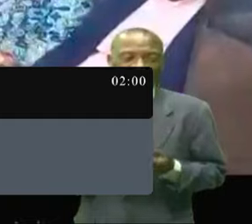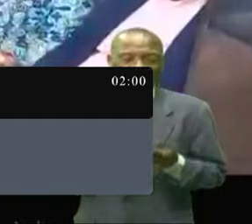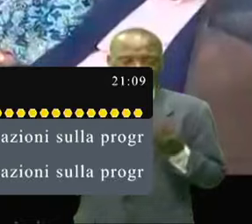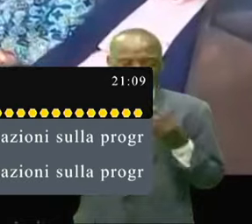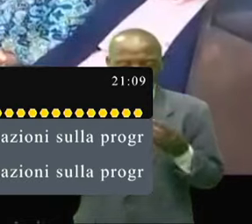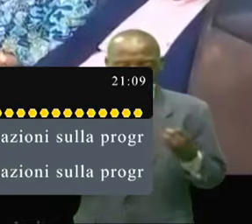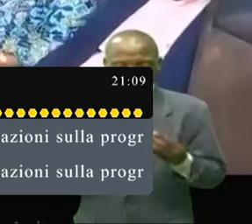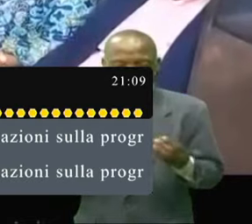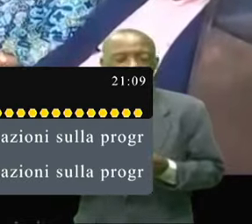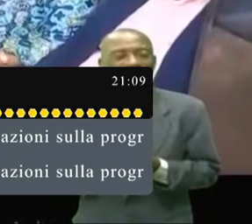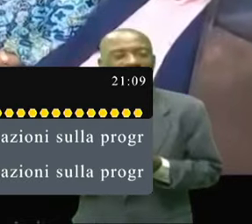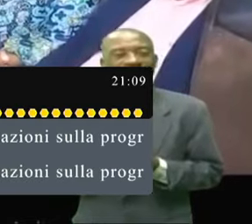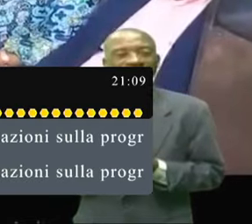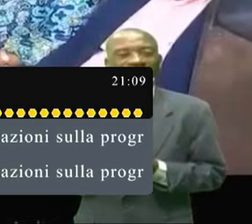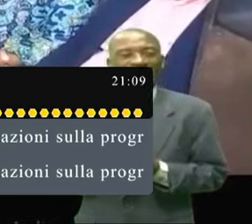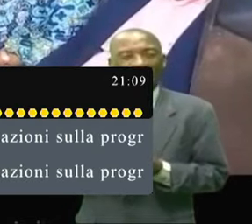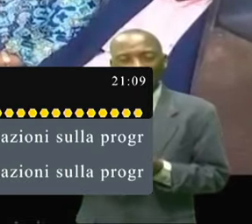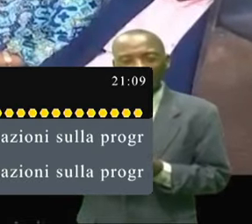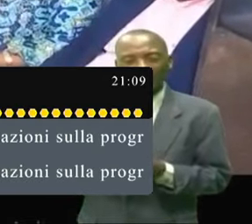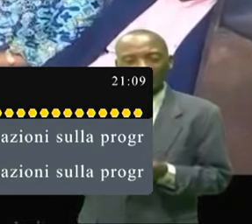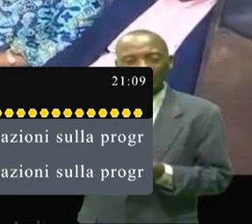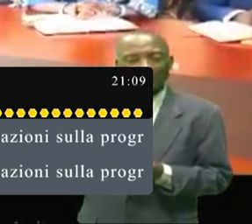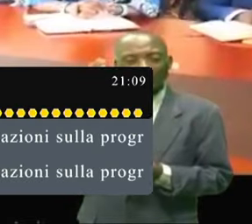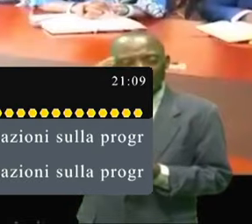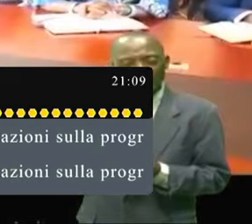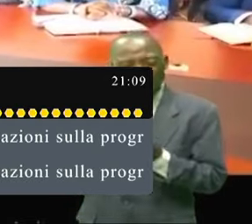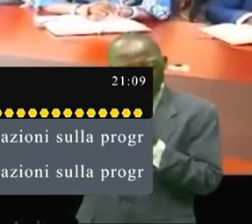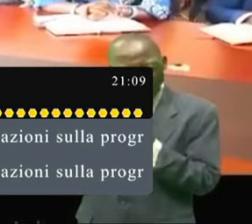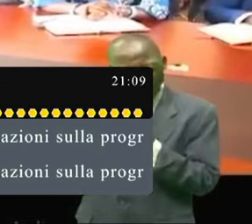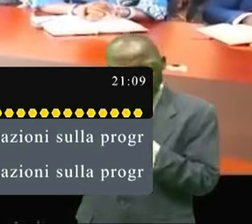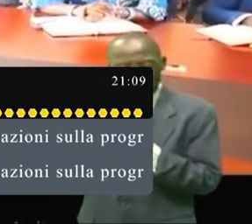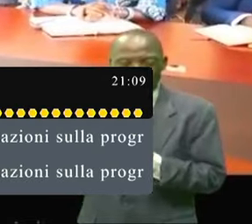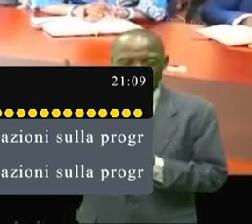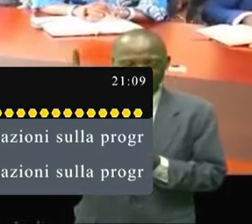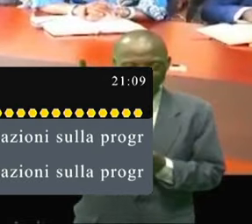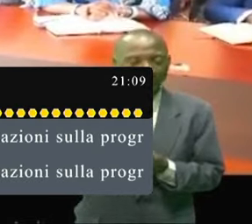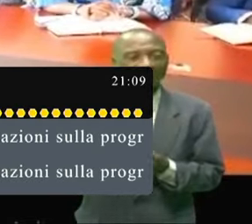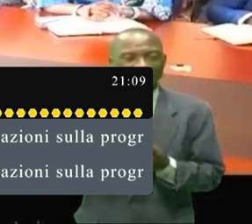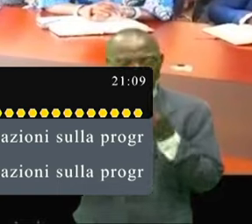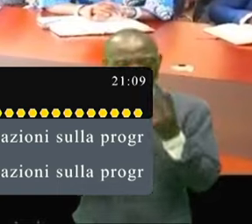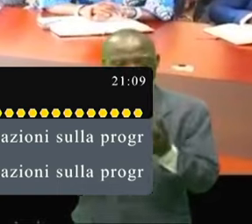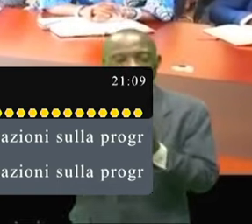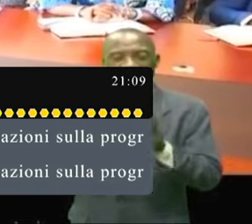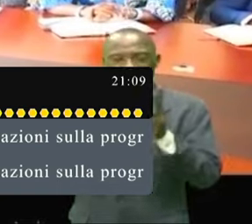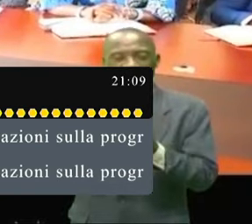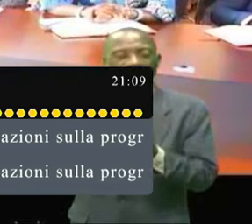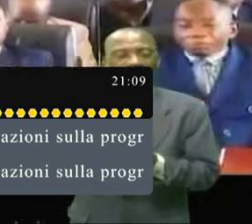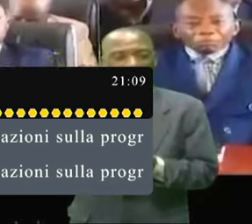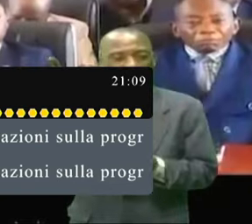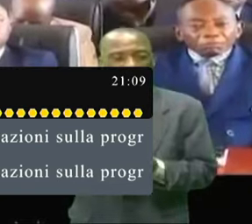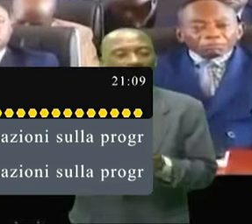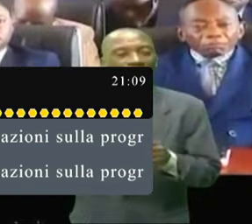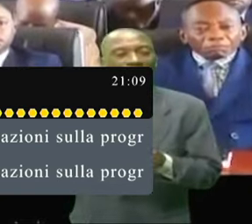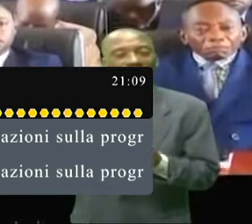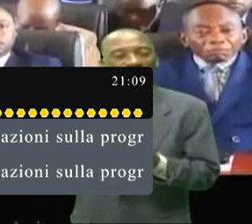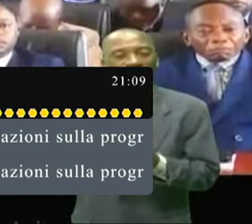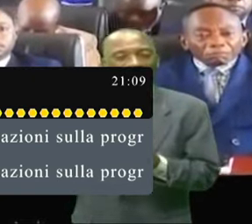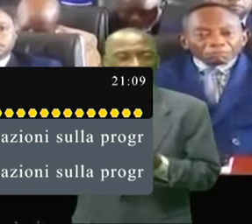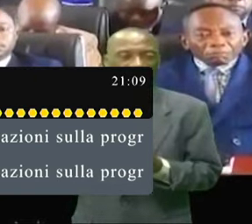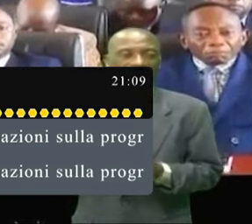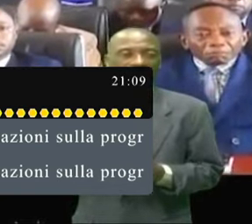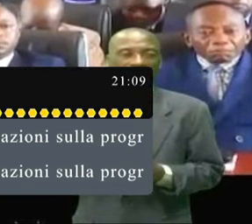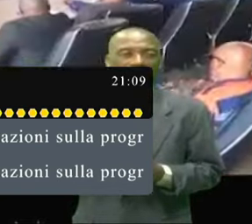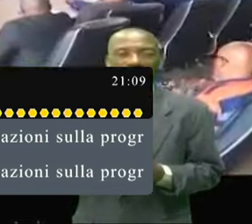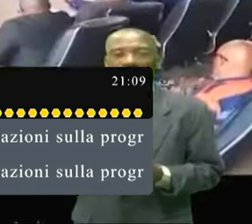Une sensibilisation de proximité pour un accueil massif et total de la toute première visite imminente dans les Haut-Uele